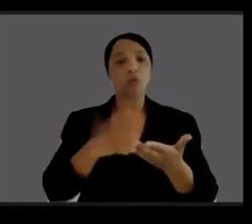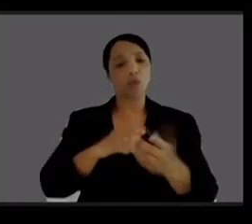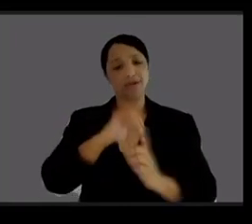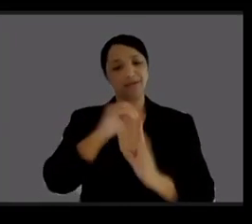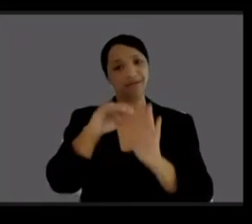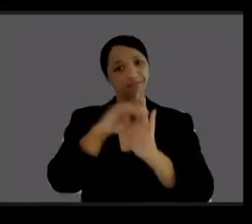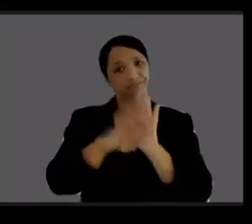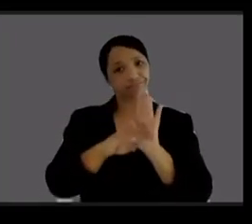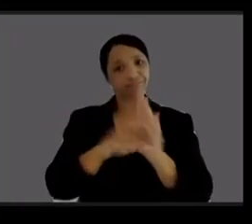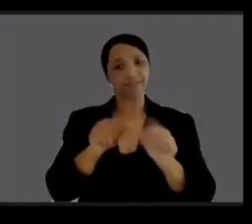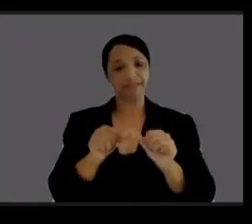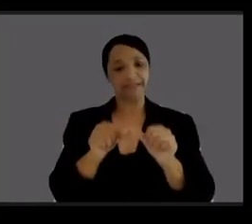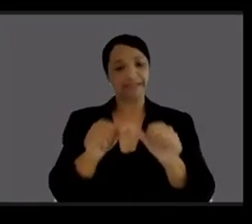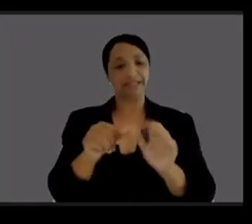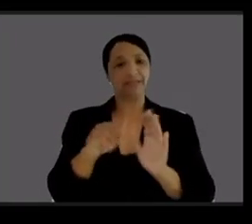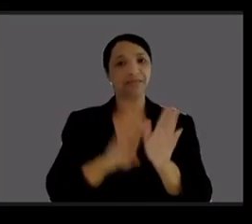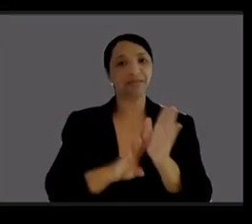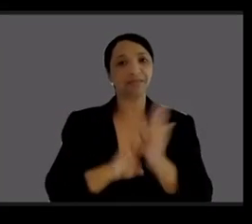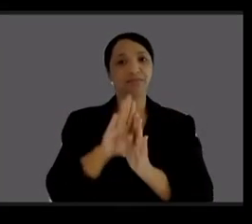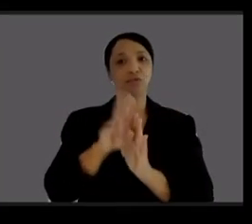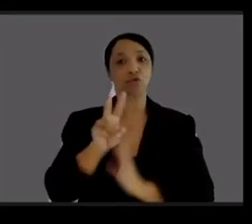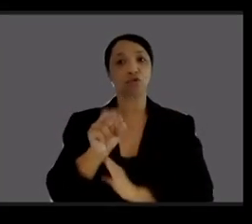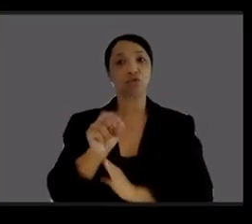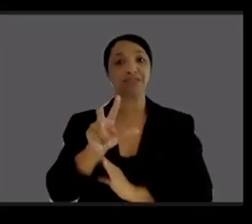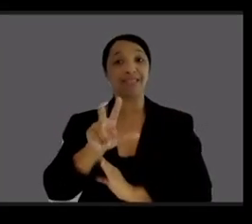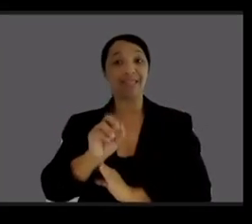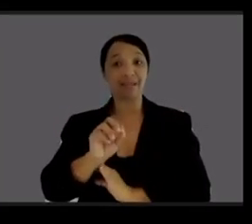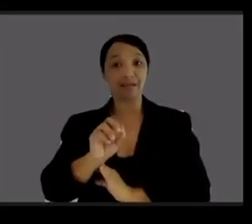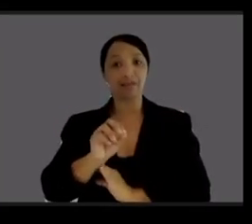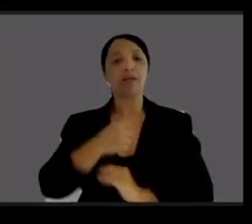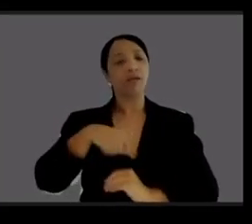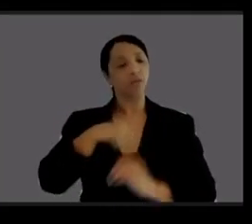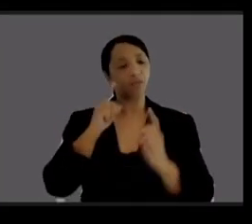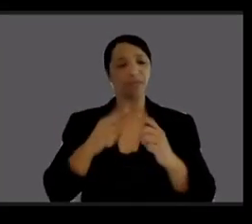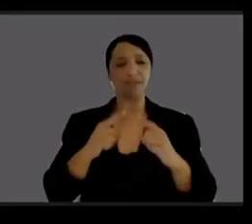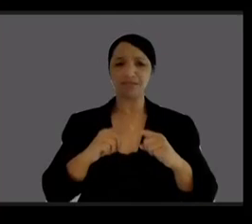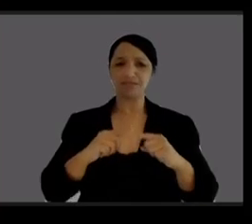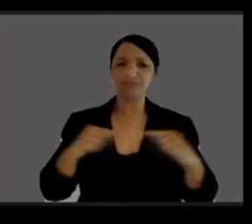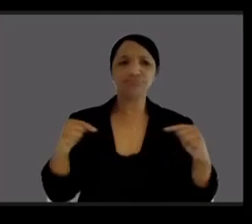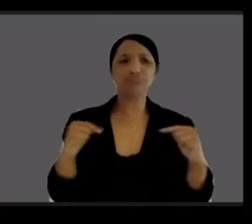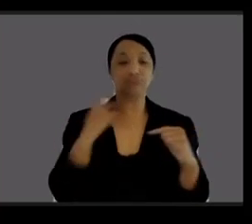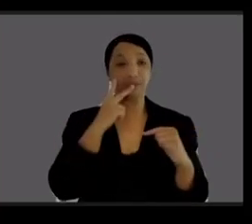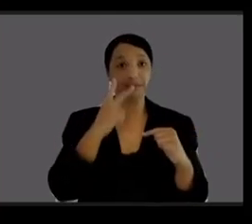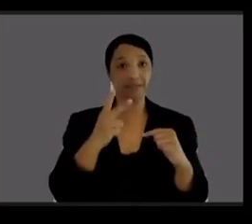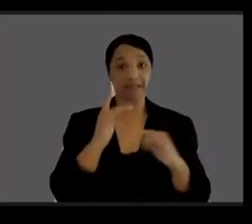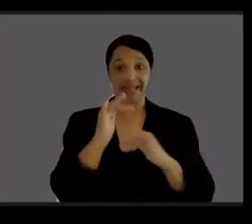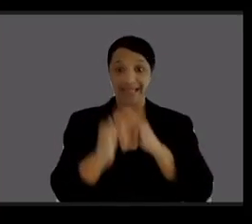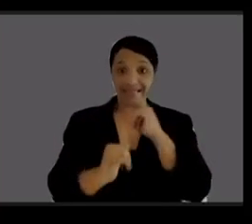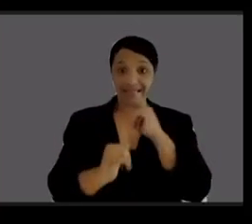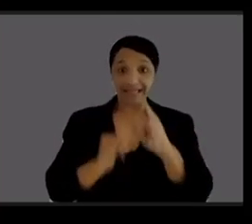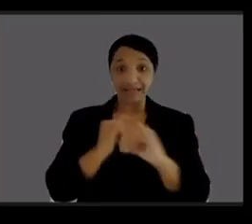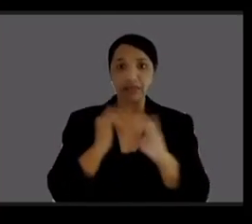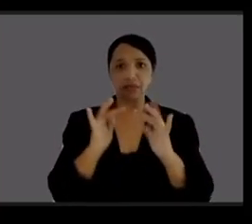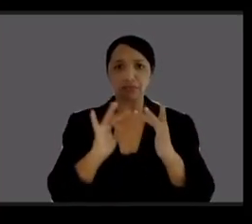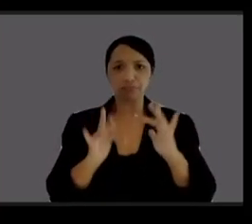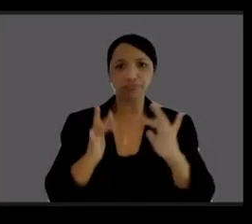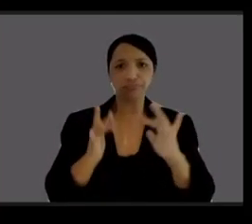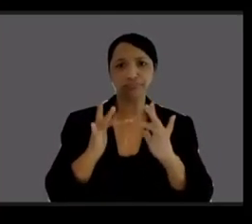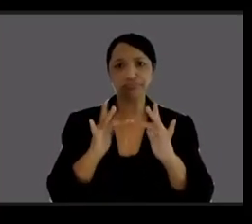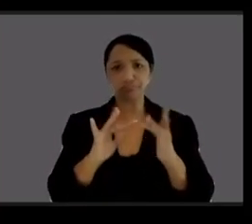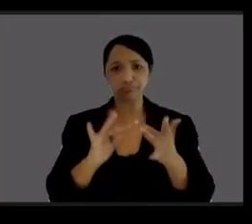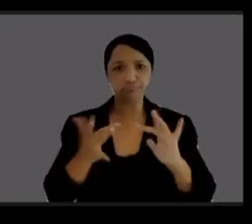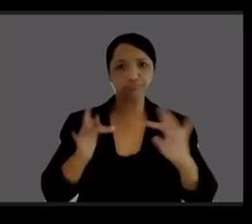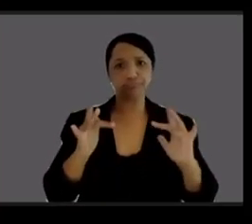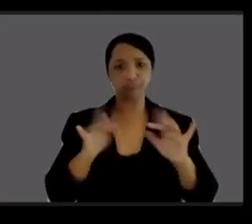中呢，仍然是面临着巨大和复杂的挑战，而互联网